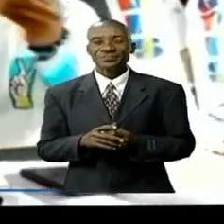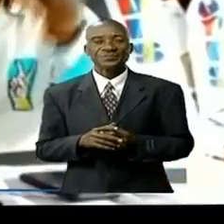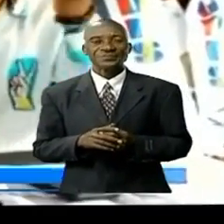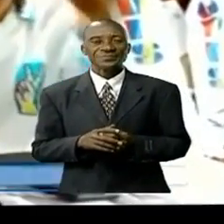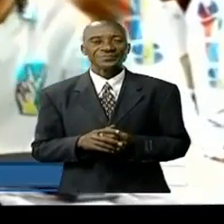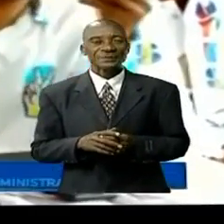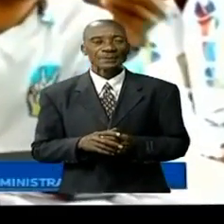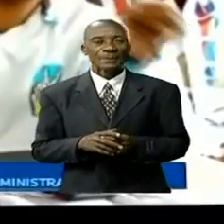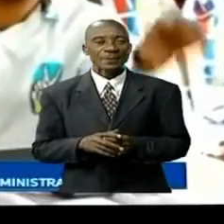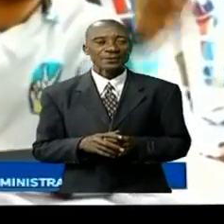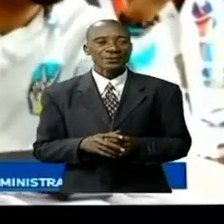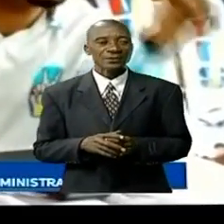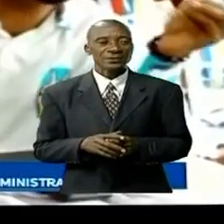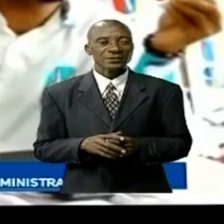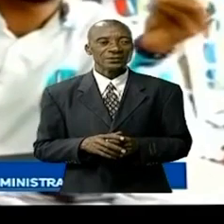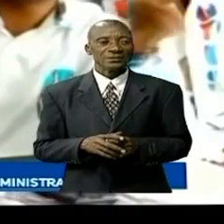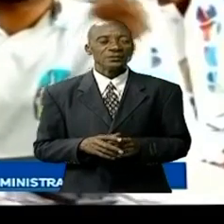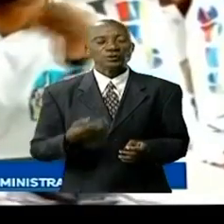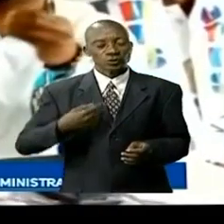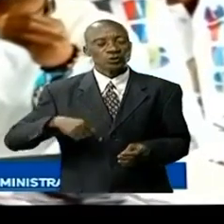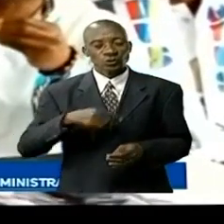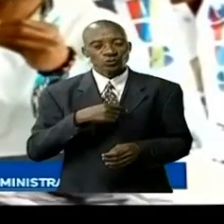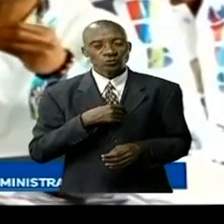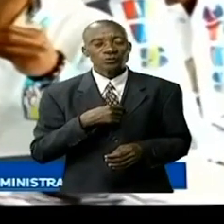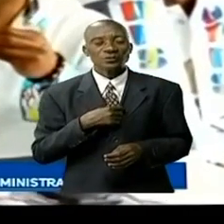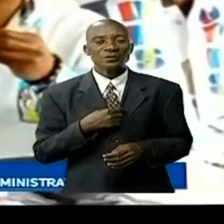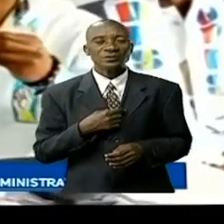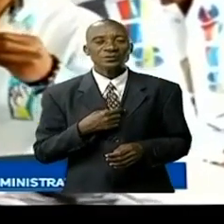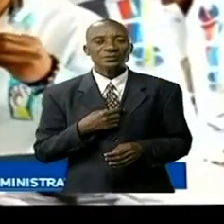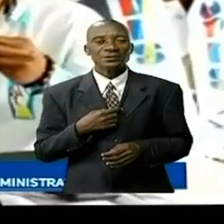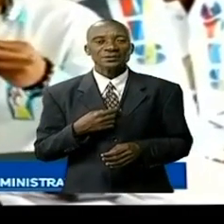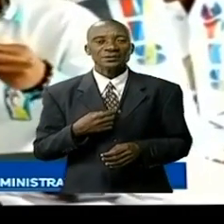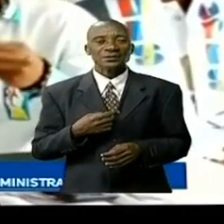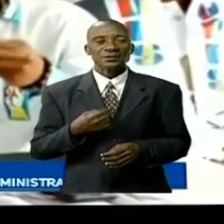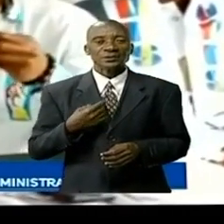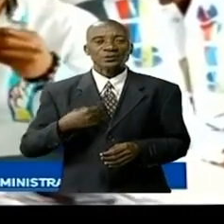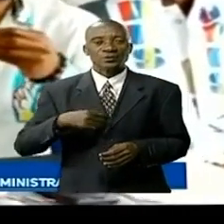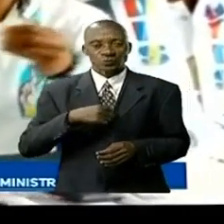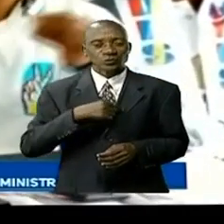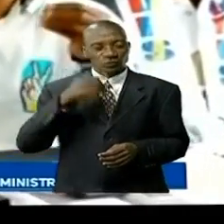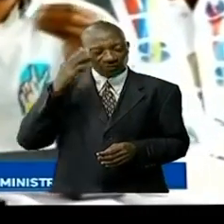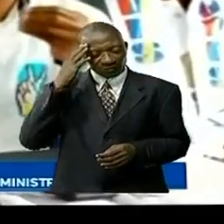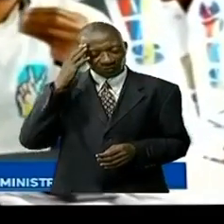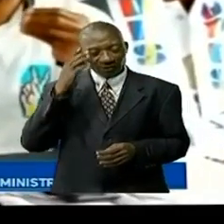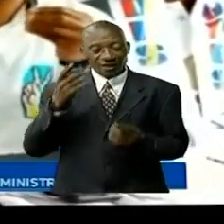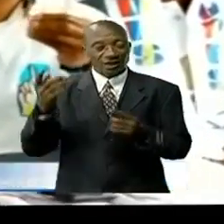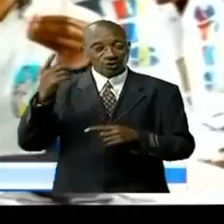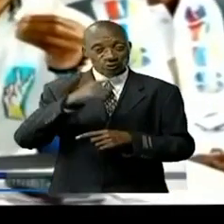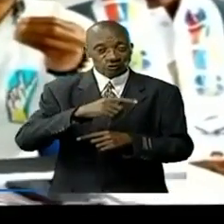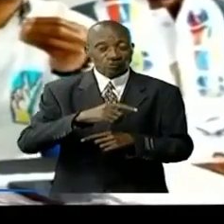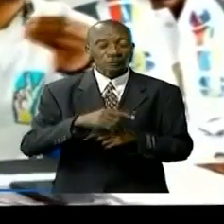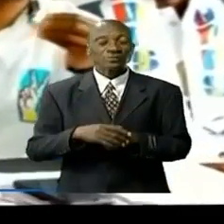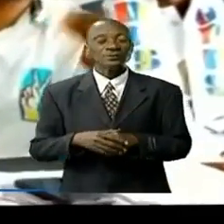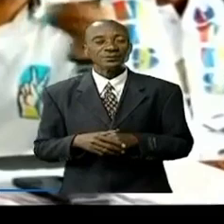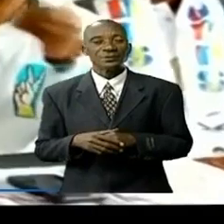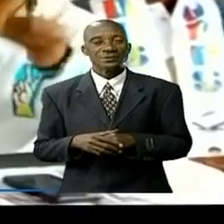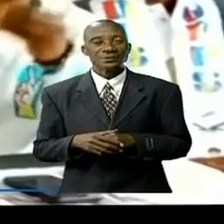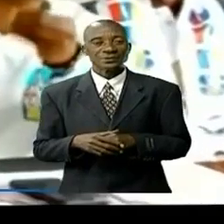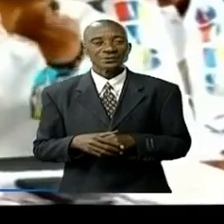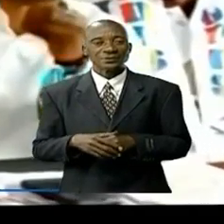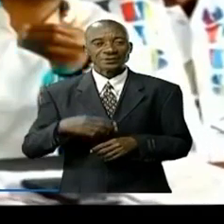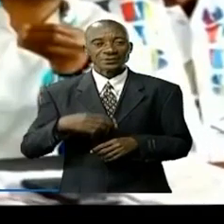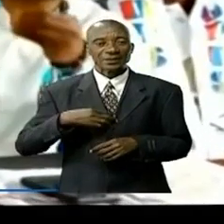parce que l'autre est en train de voir rouge, moi je suis en train de voir le jaune. L'UDPS s'est limité dans